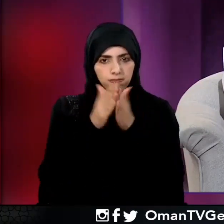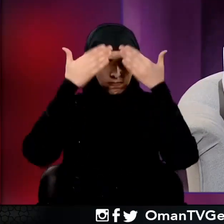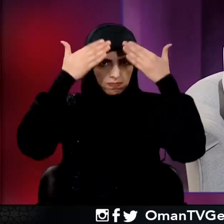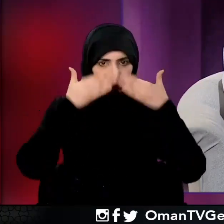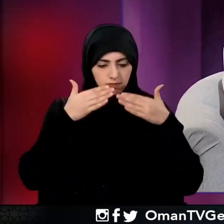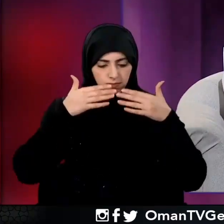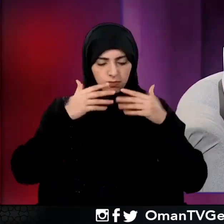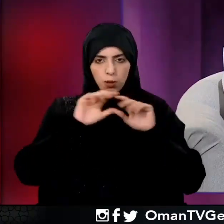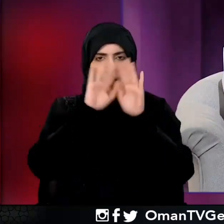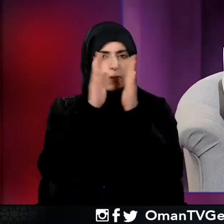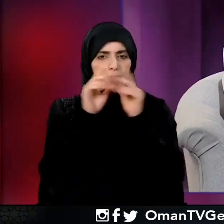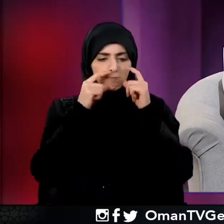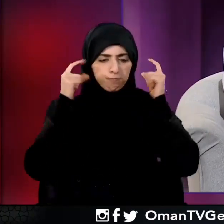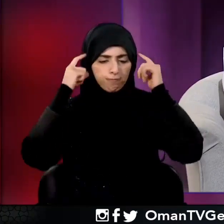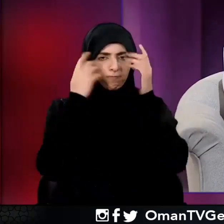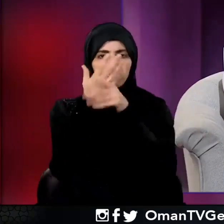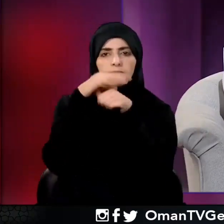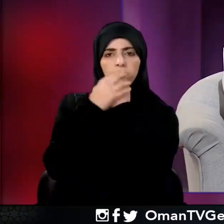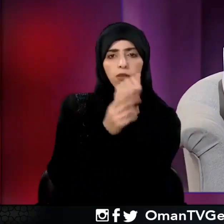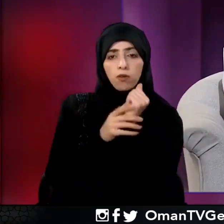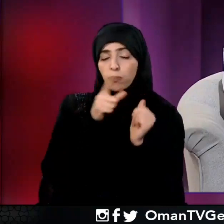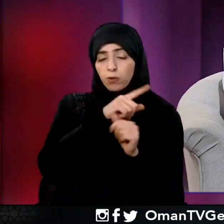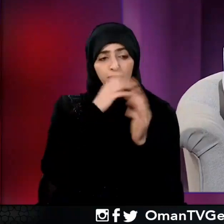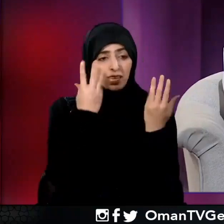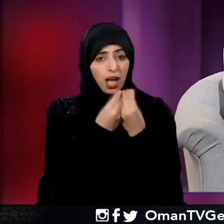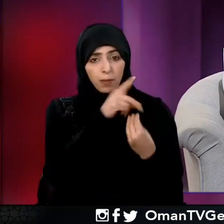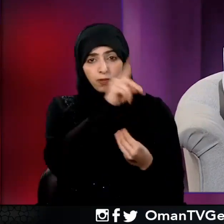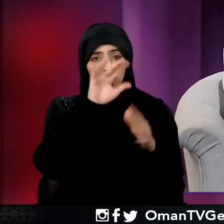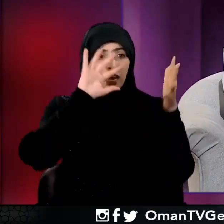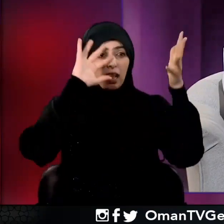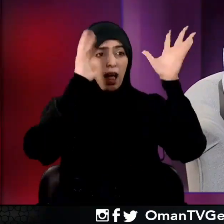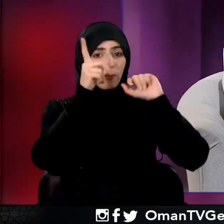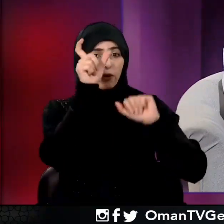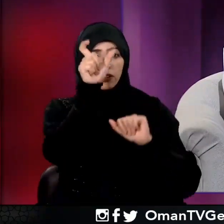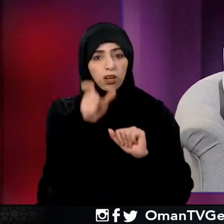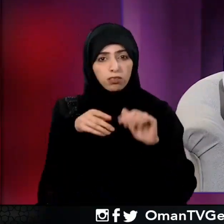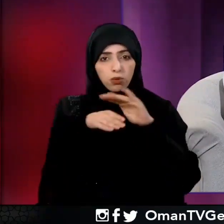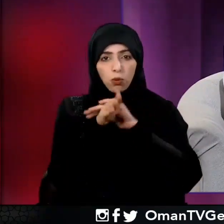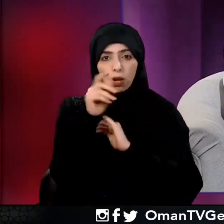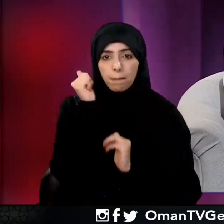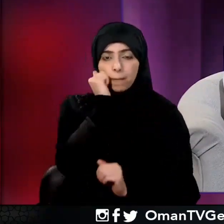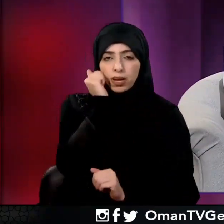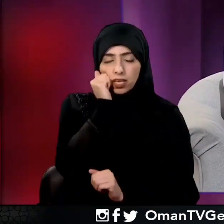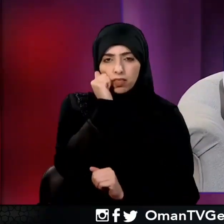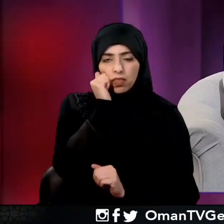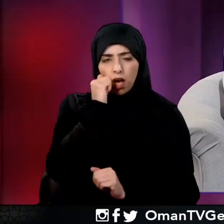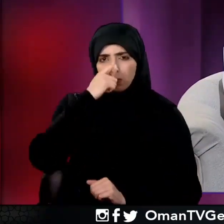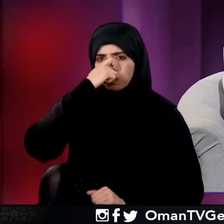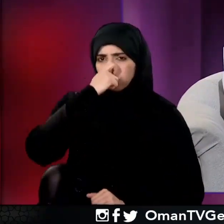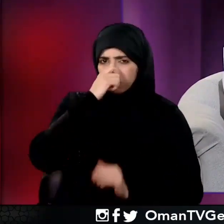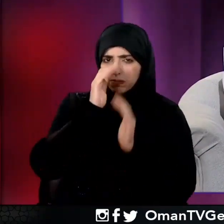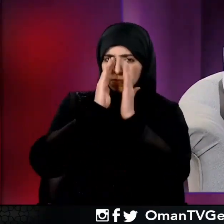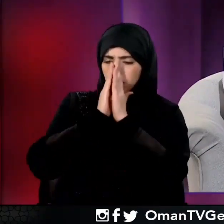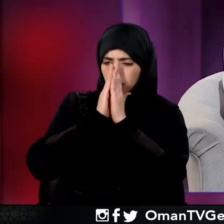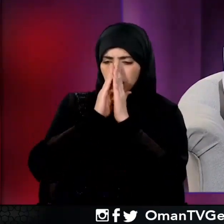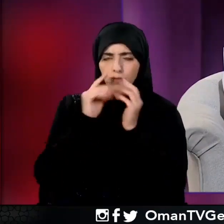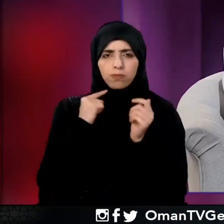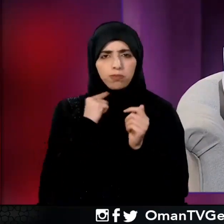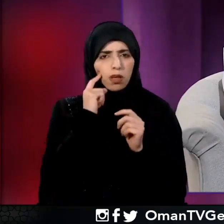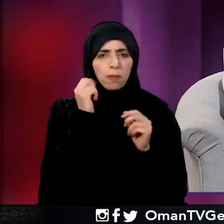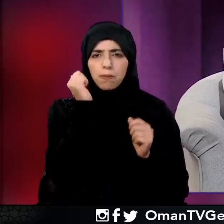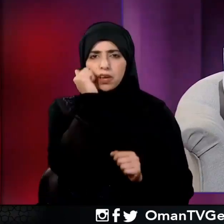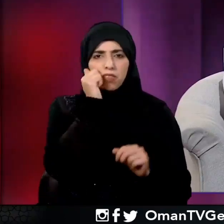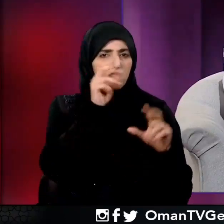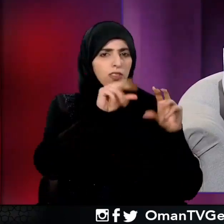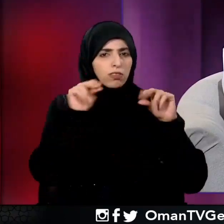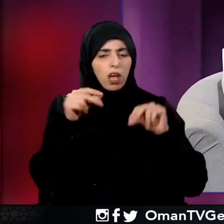العالم بسبب هذه الطبيعة وطبيعة أيضا وجود المرضى الزكام قد يكون يتواجدوا عند الأنف والحنجرة، مرضى